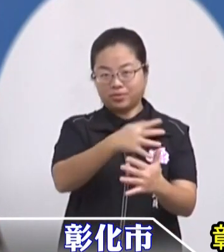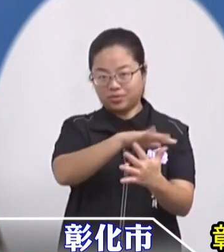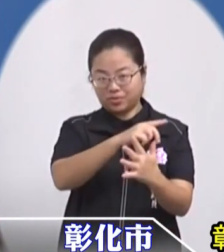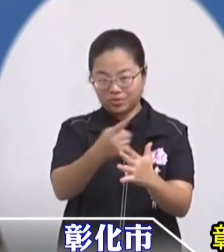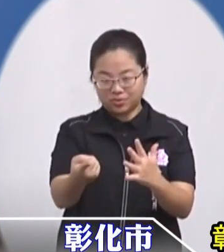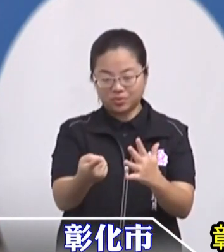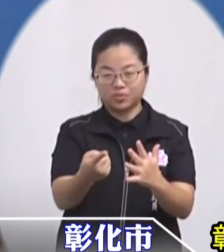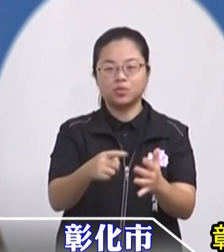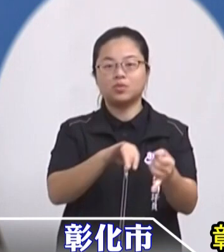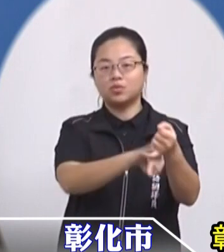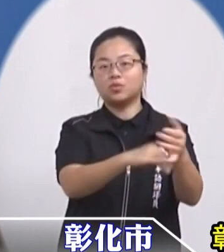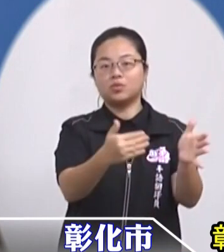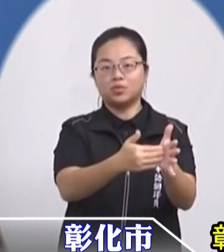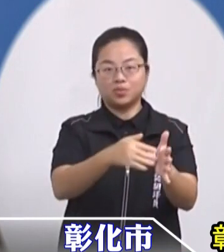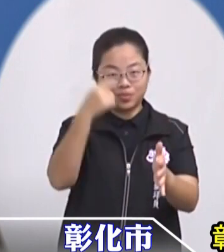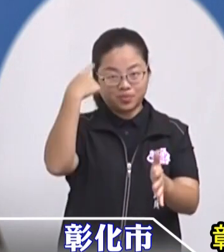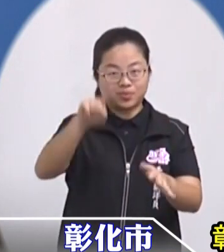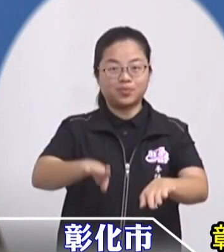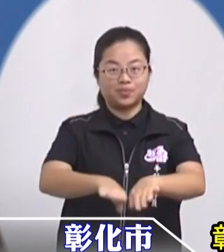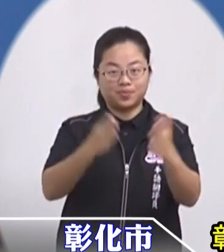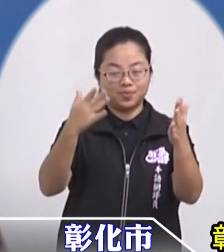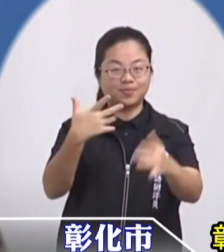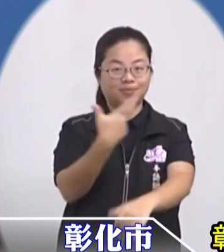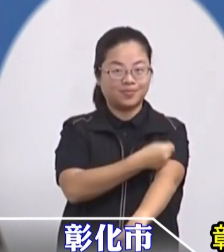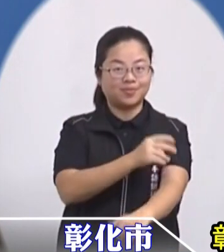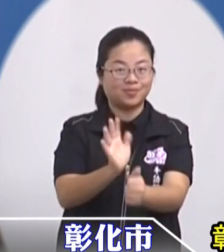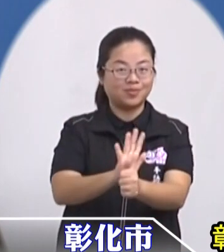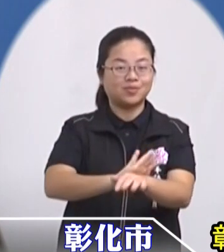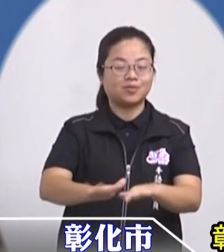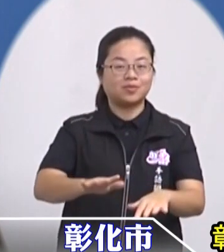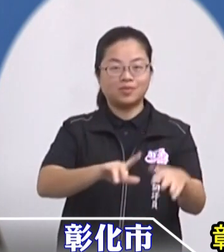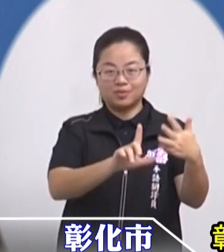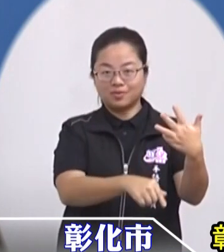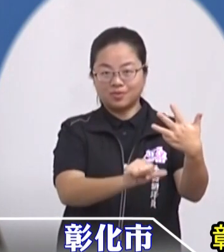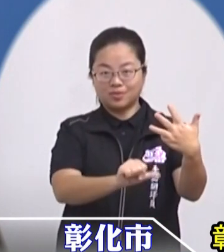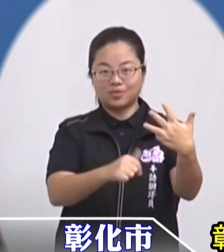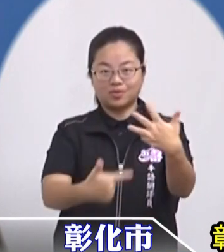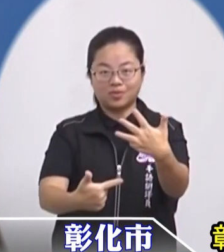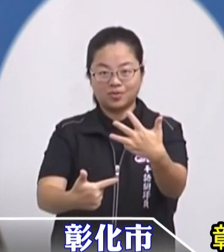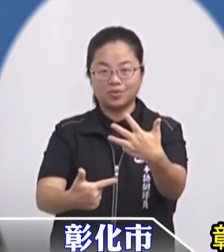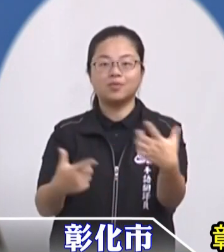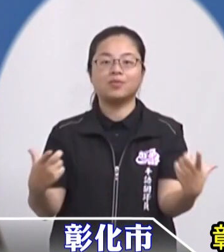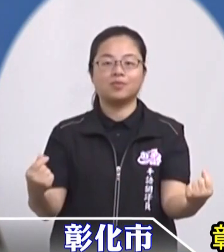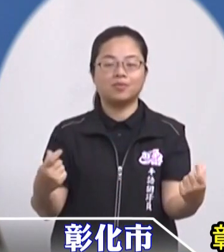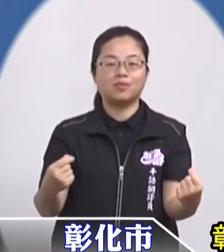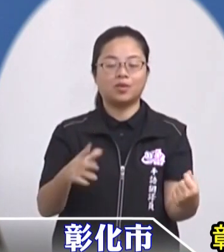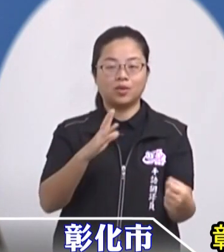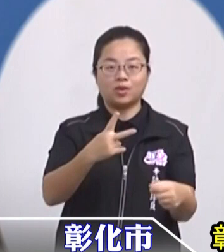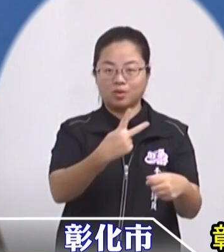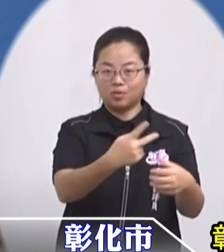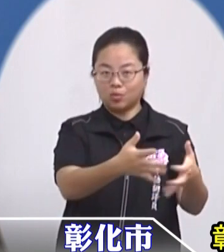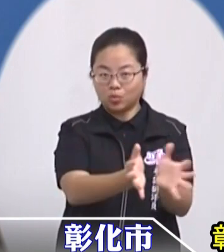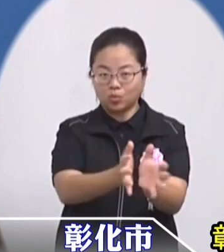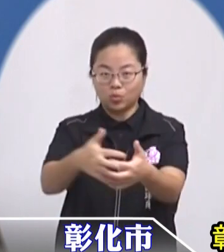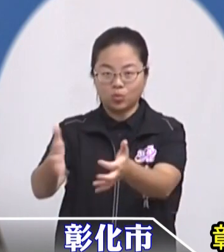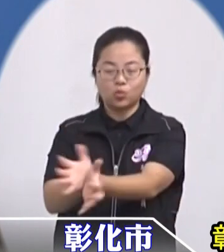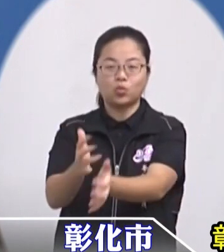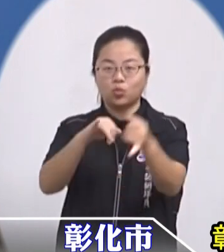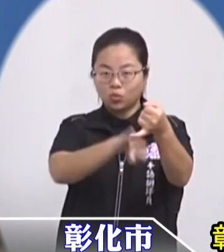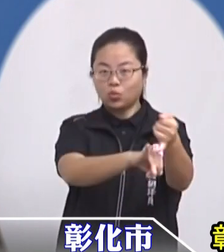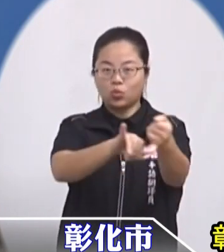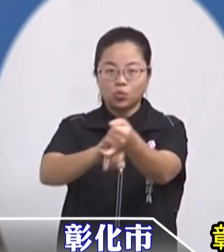成预约的，那从明天开始来开打。另外的话，8月5号、8月6号也有2波预约哈，但